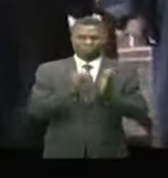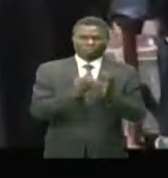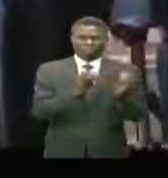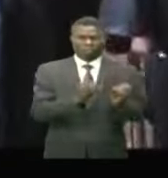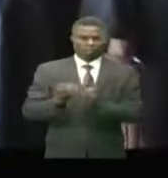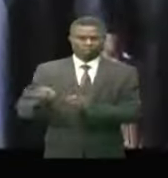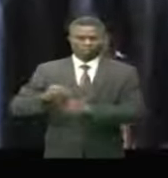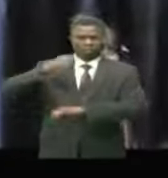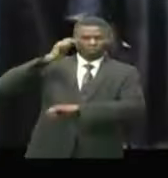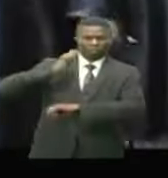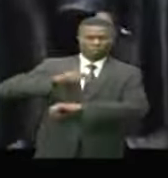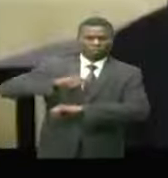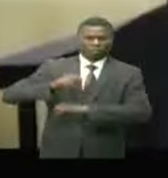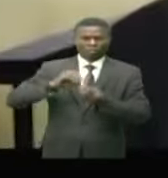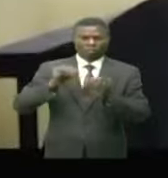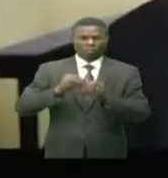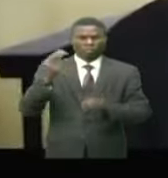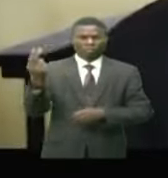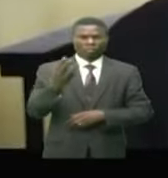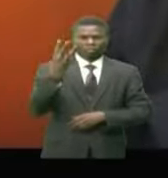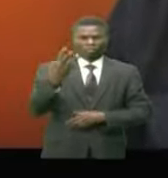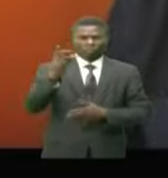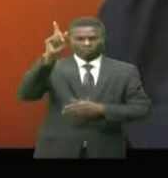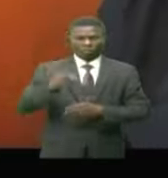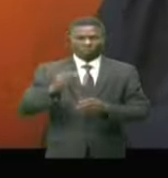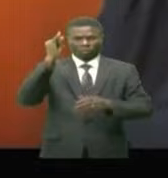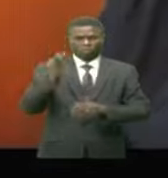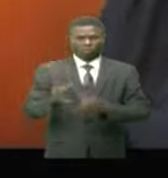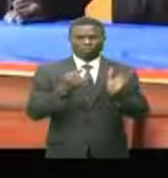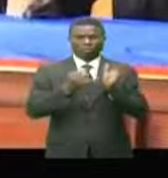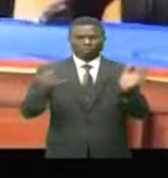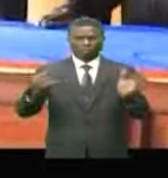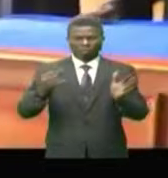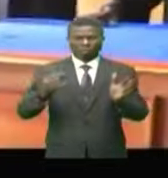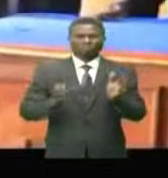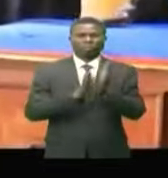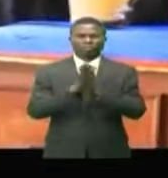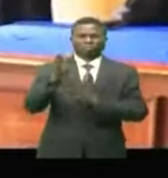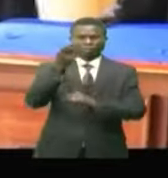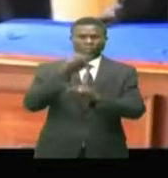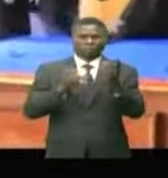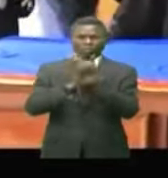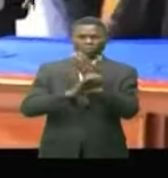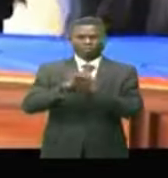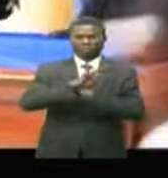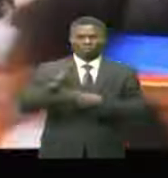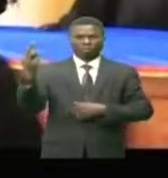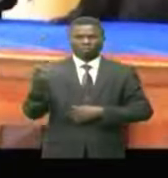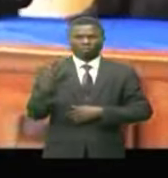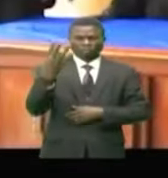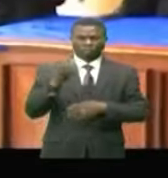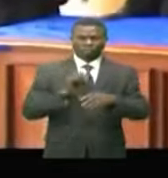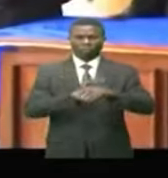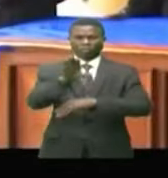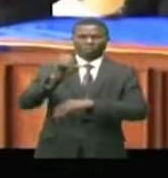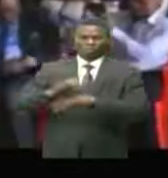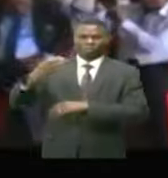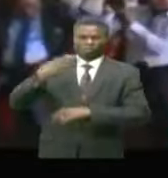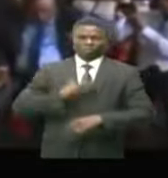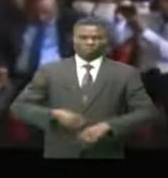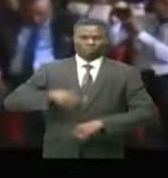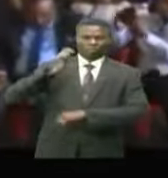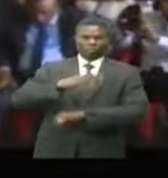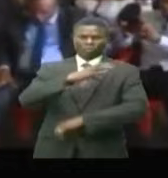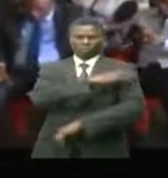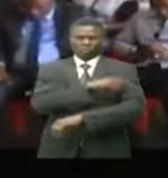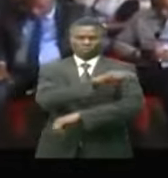d'organisation judiciaire numéro 23/160 du 15 août 2023 portant affectation des magistrats civils